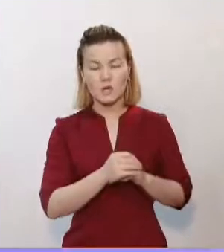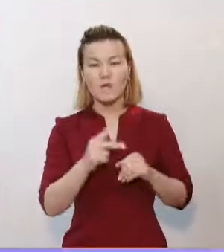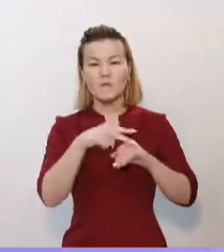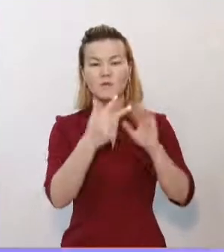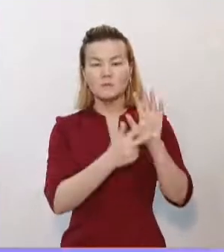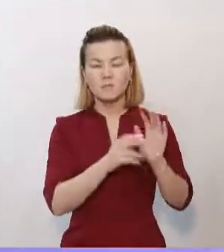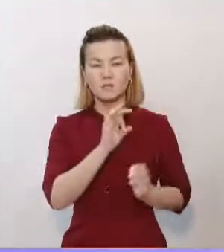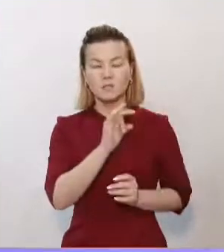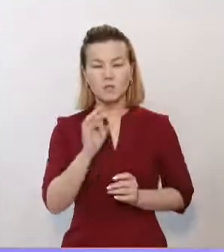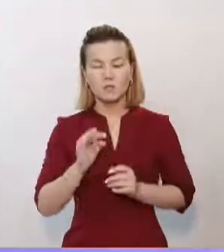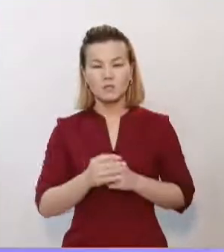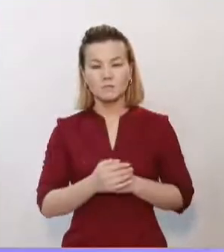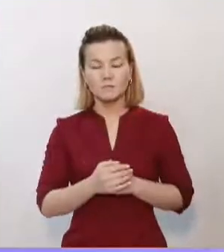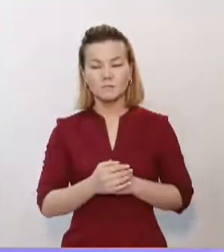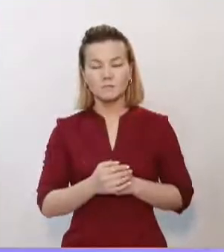18 горошин.